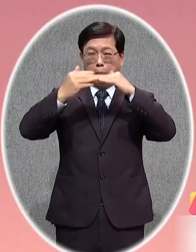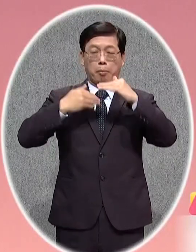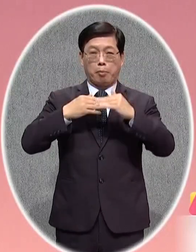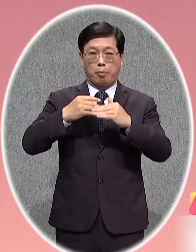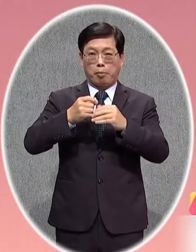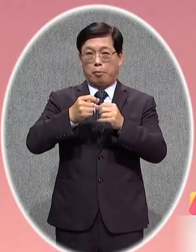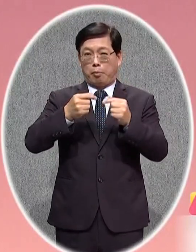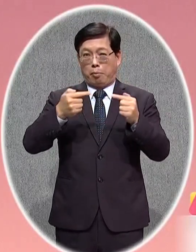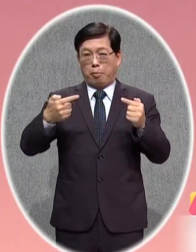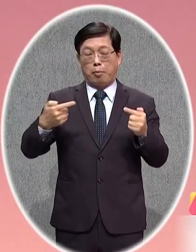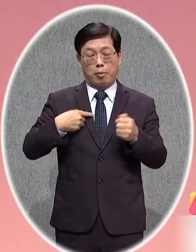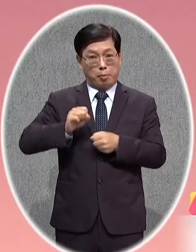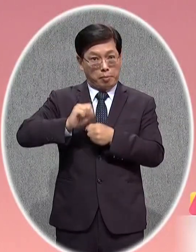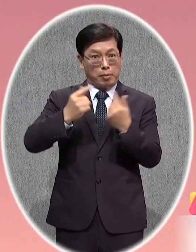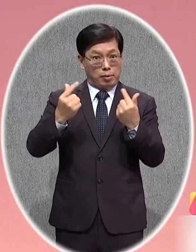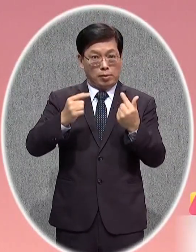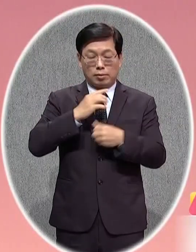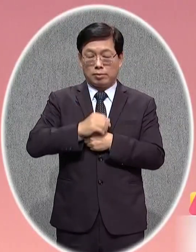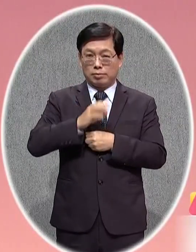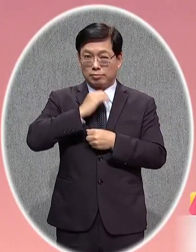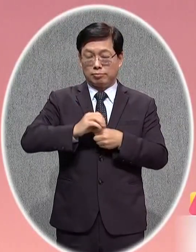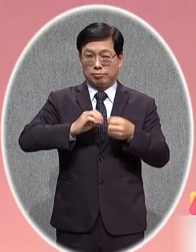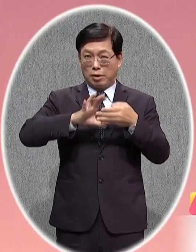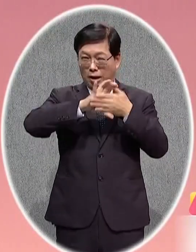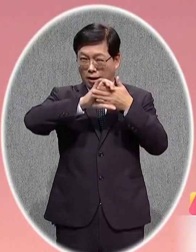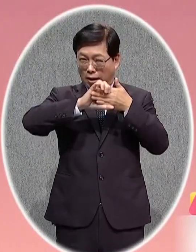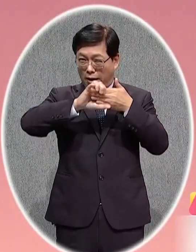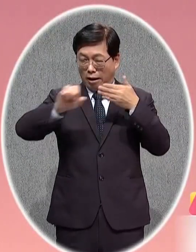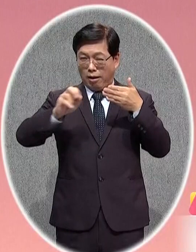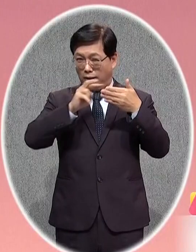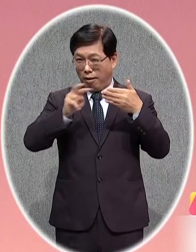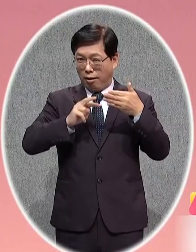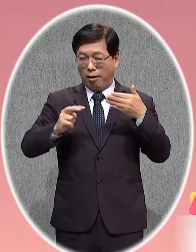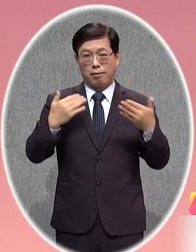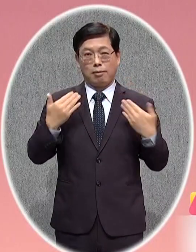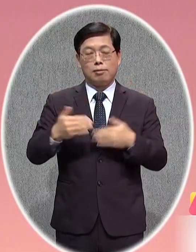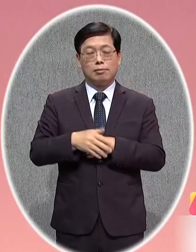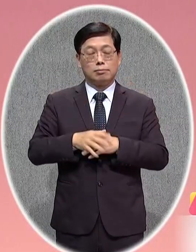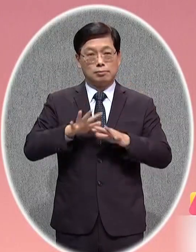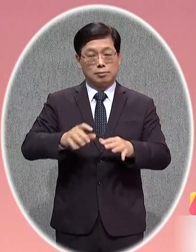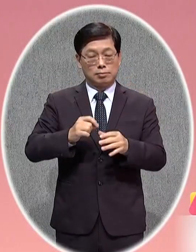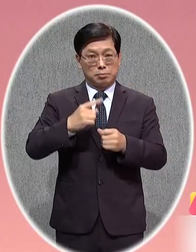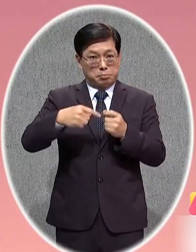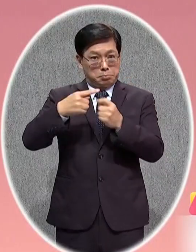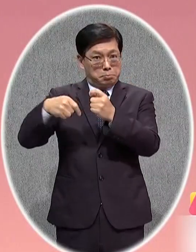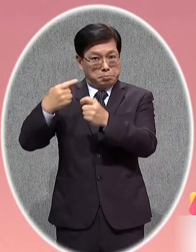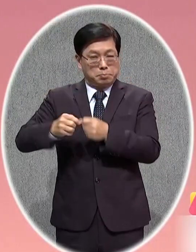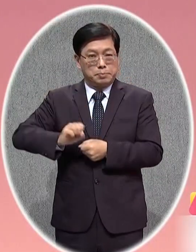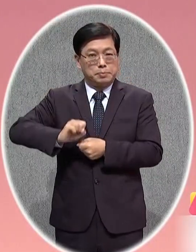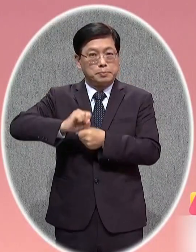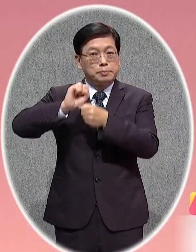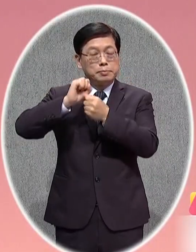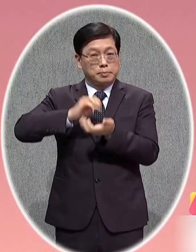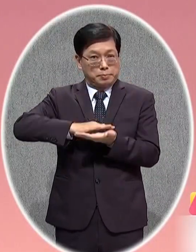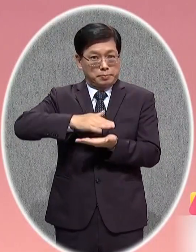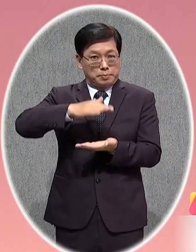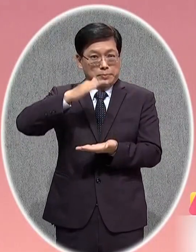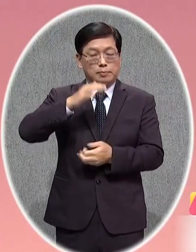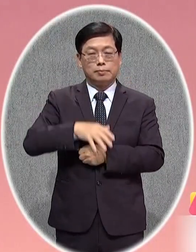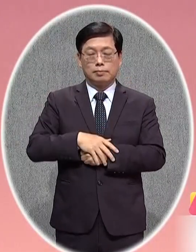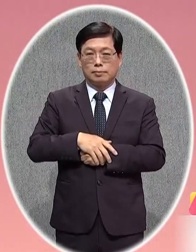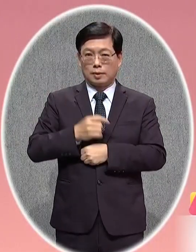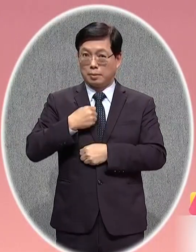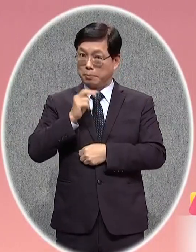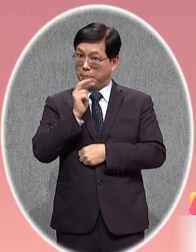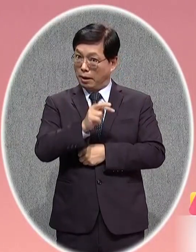下，就会发生像千层派一样的一个重叠。这些经年累月累积下来的沉积，我